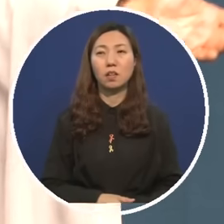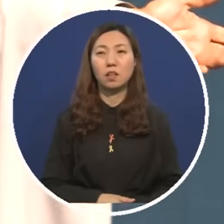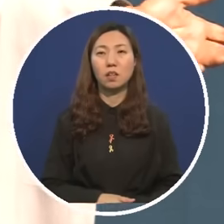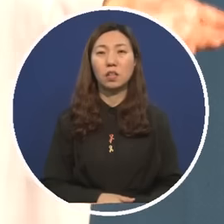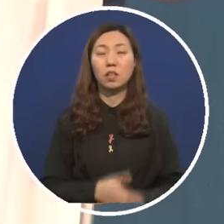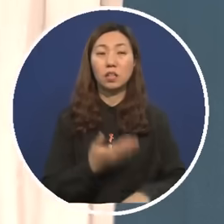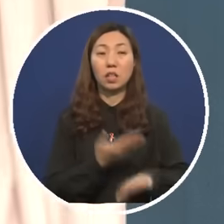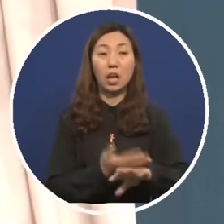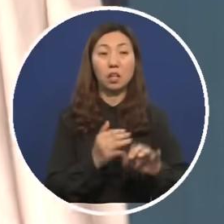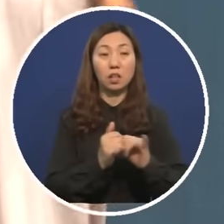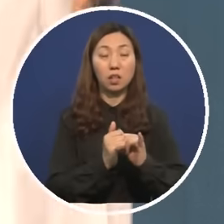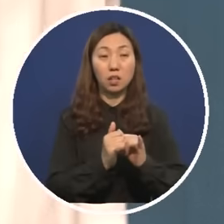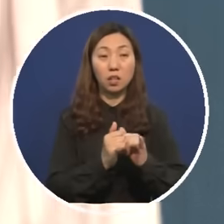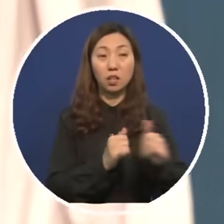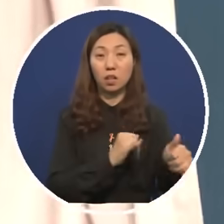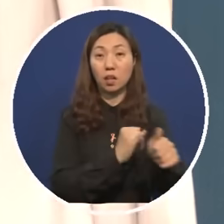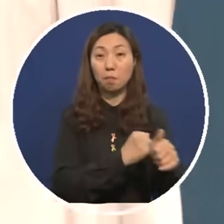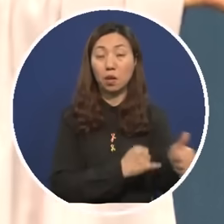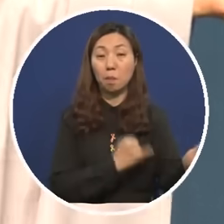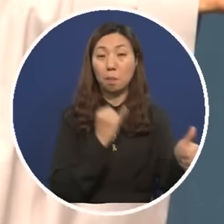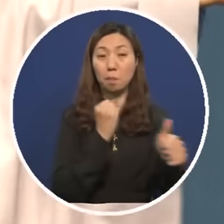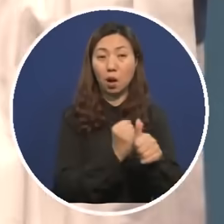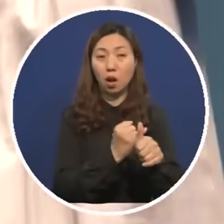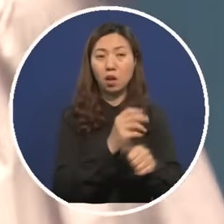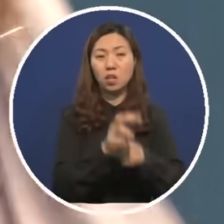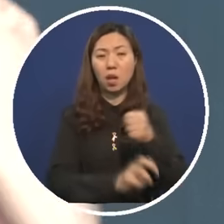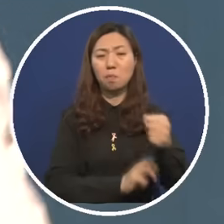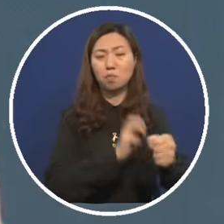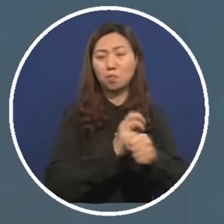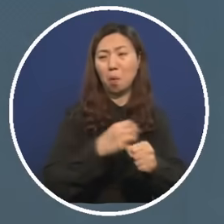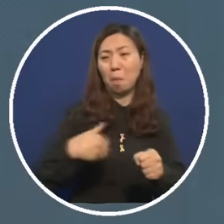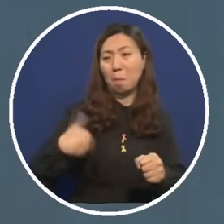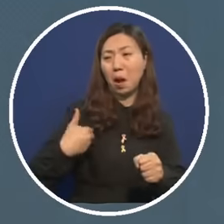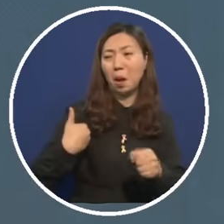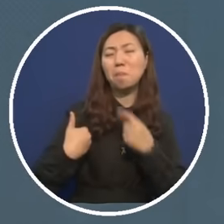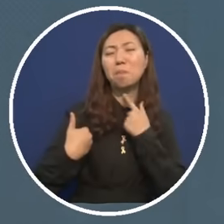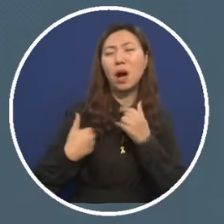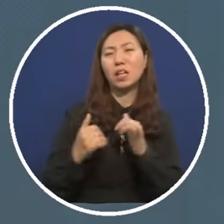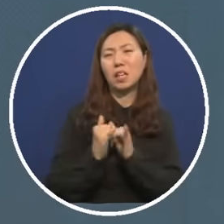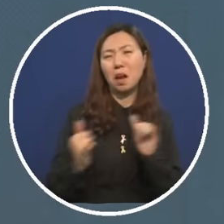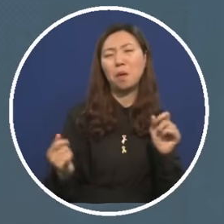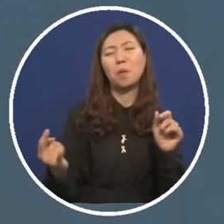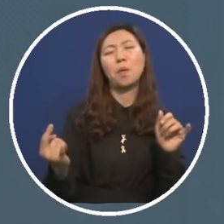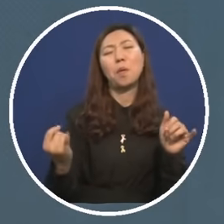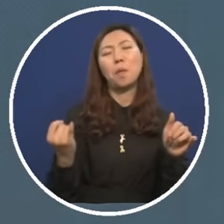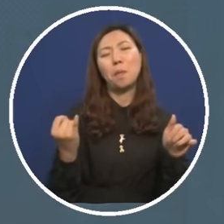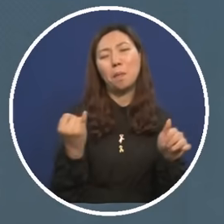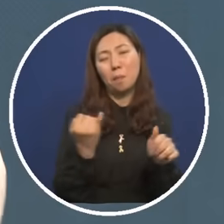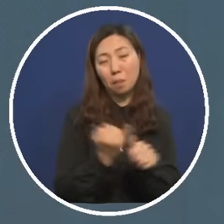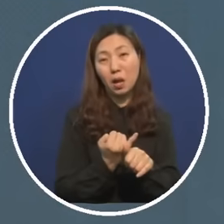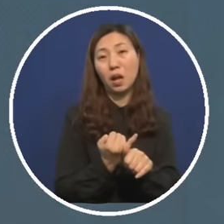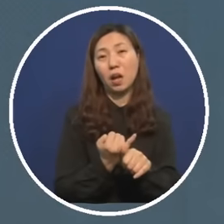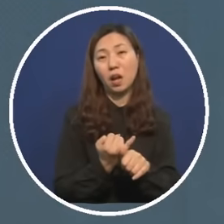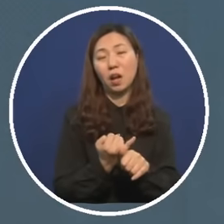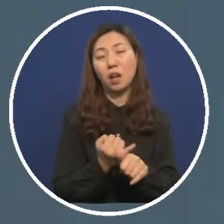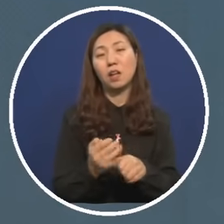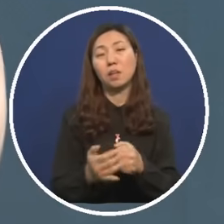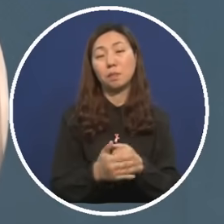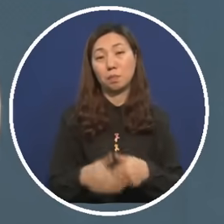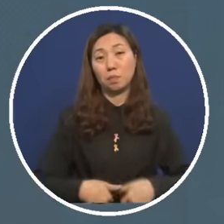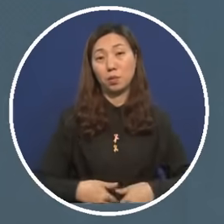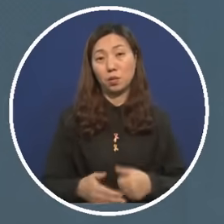딴 남자를 만난다면 그 사람은 뭐 30년 바람 피운 사람하고 내가 살아야 되기 때문에 그래서